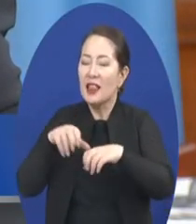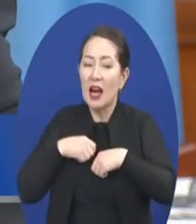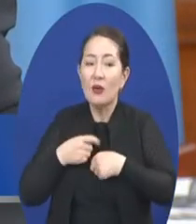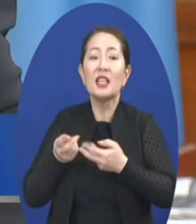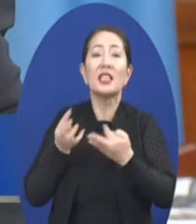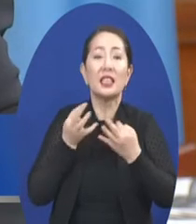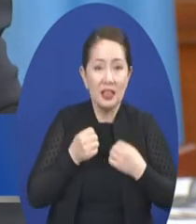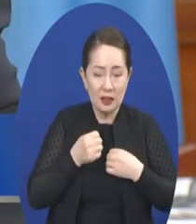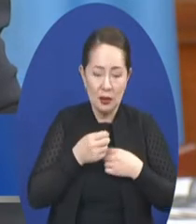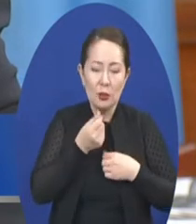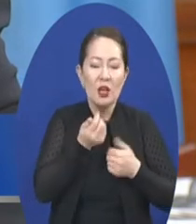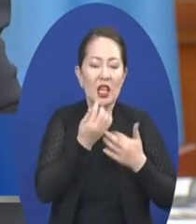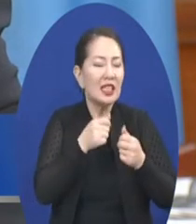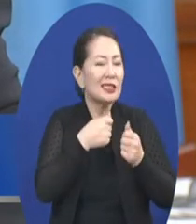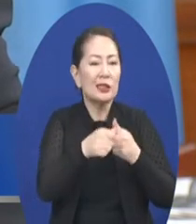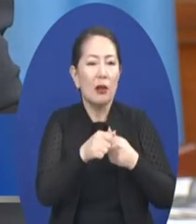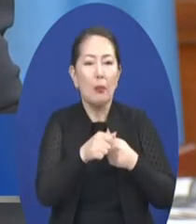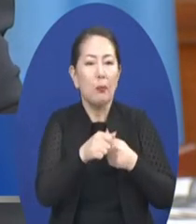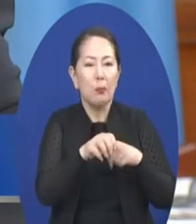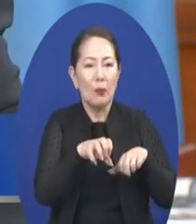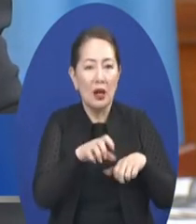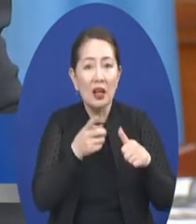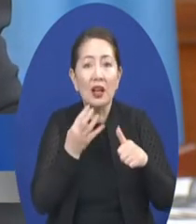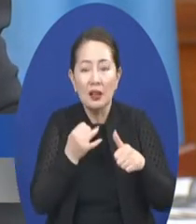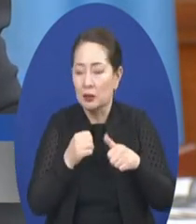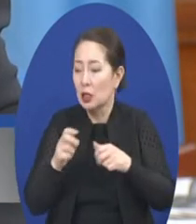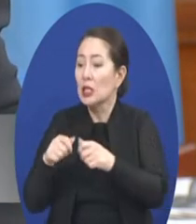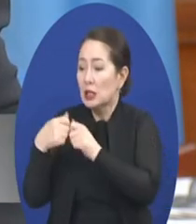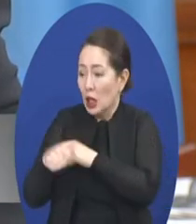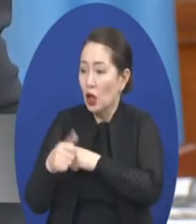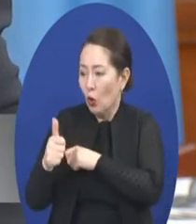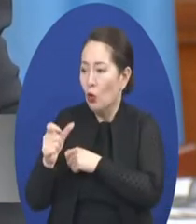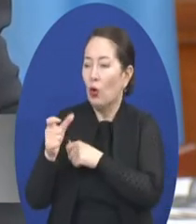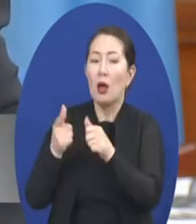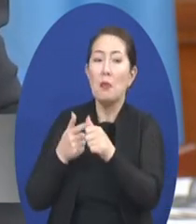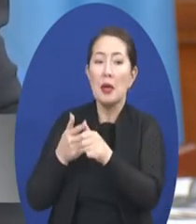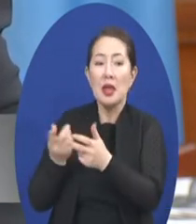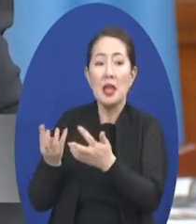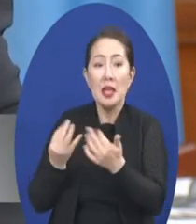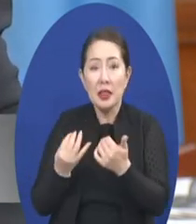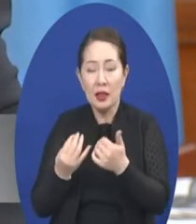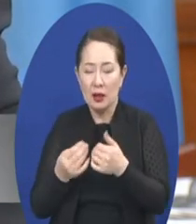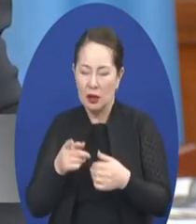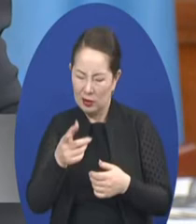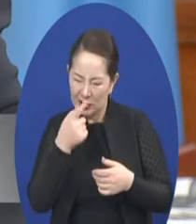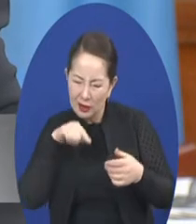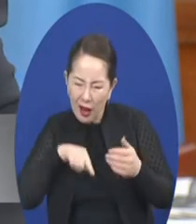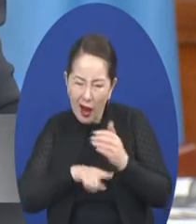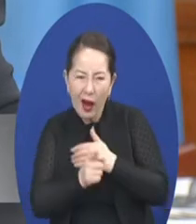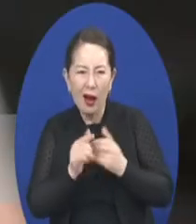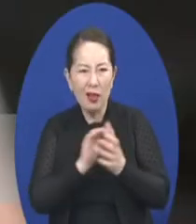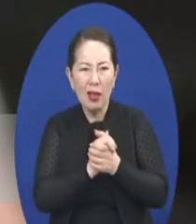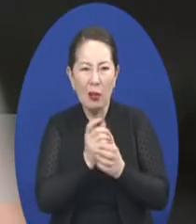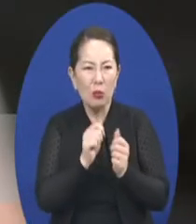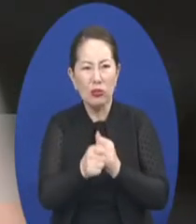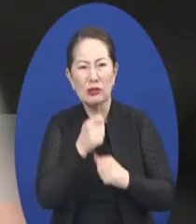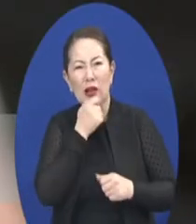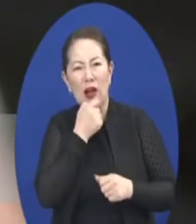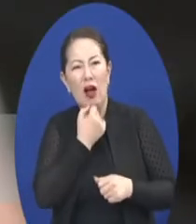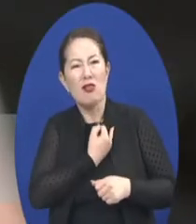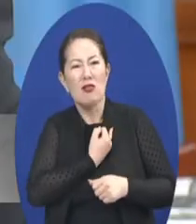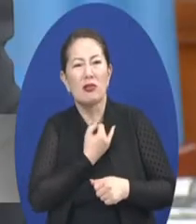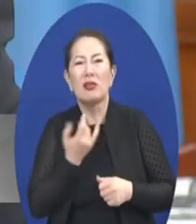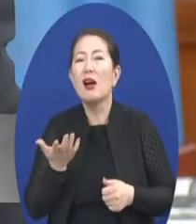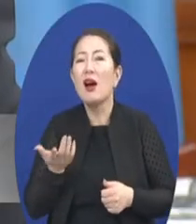гэж кичнээн төлөгдөөгүй байна. А төлөхийн тулд яах вэ? Найдваргүй болсон шалтгаанууд энийг гаргаж ир тавина.